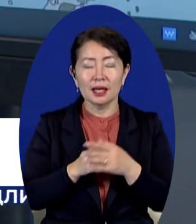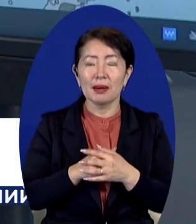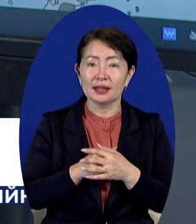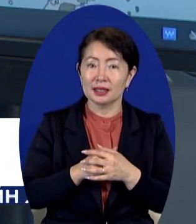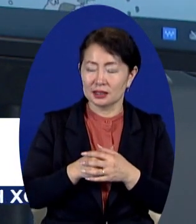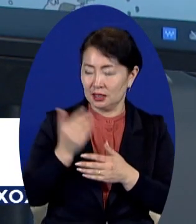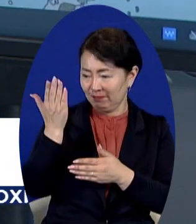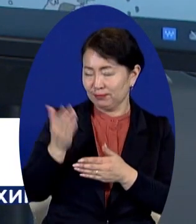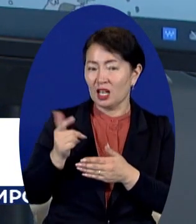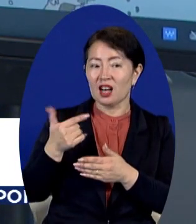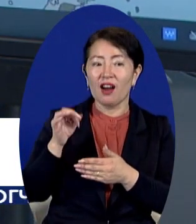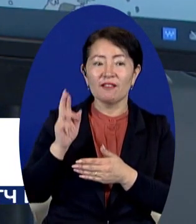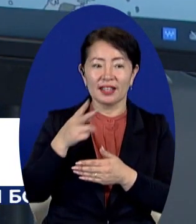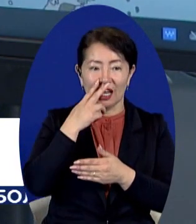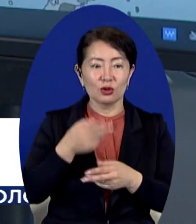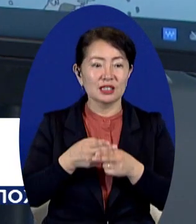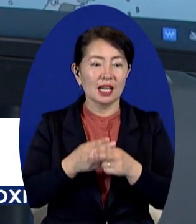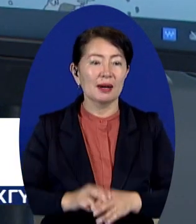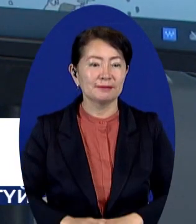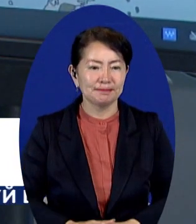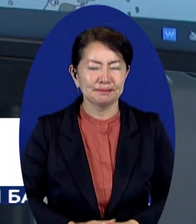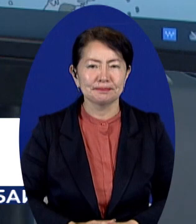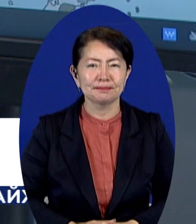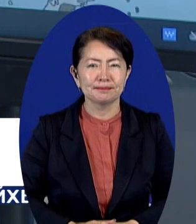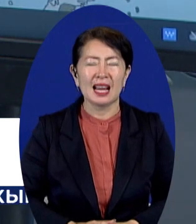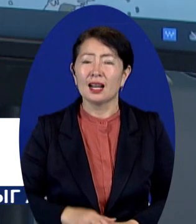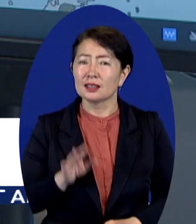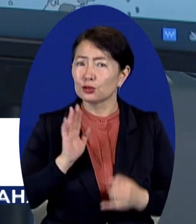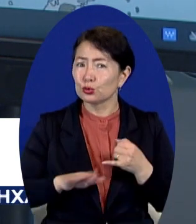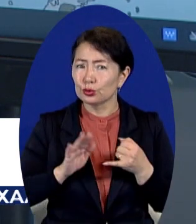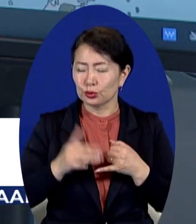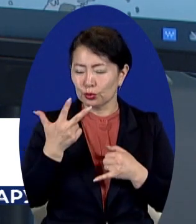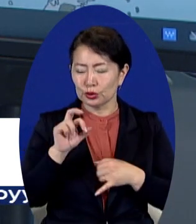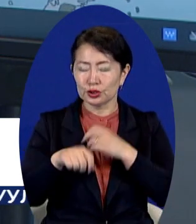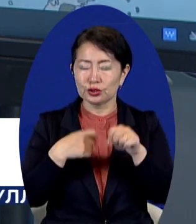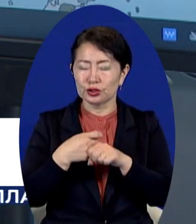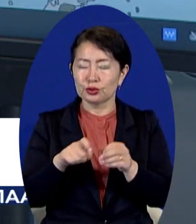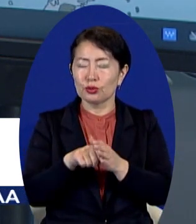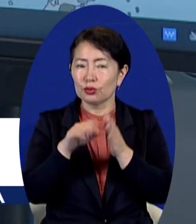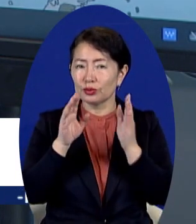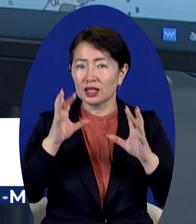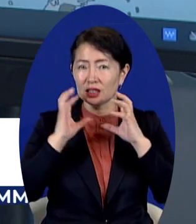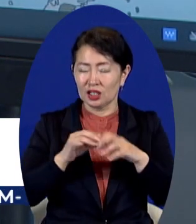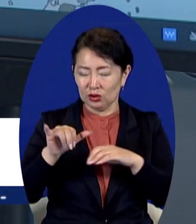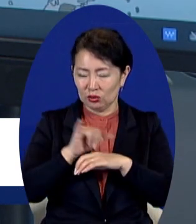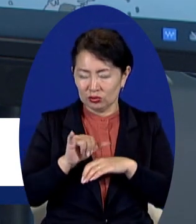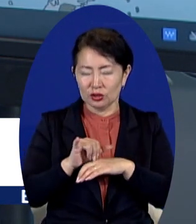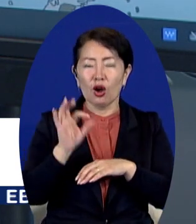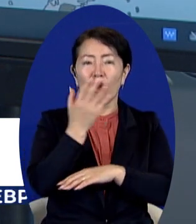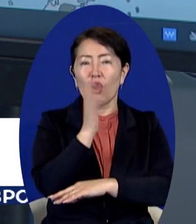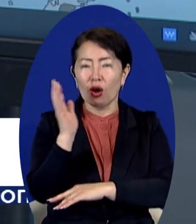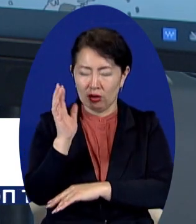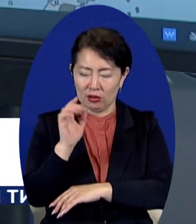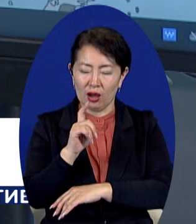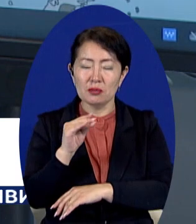энэ график бол бэлэхнээ харуулж байгаа гэж хэлж болно. За сүүлийн 30 жил гэх юм бол дэлхийн улс орнуудад ойн хэмжээ зарим нь